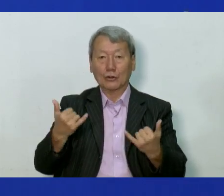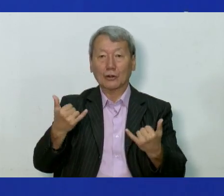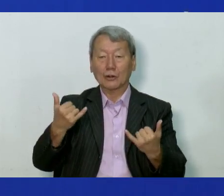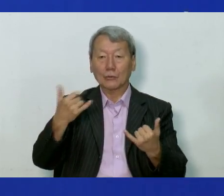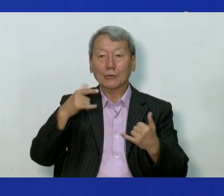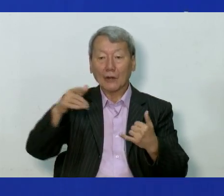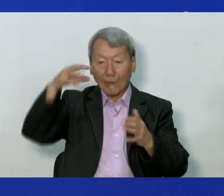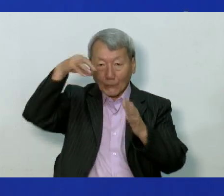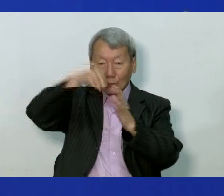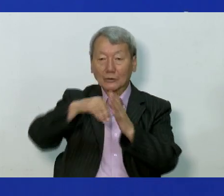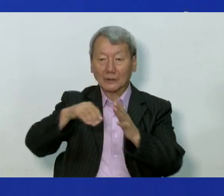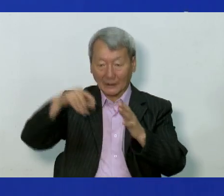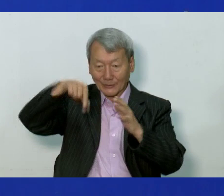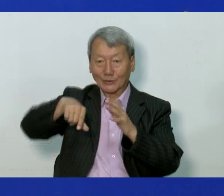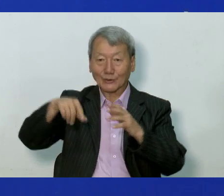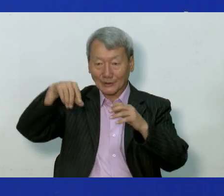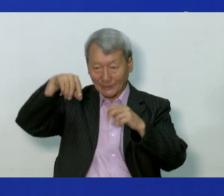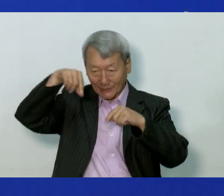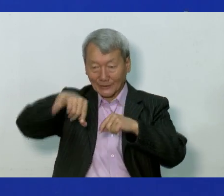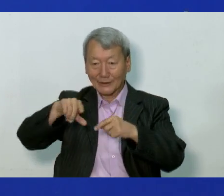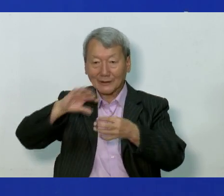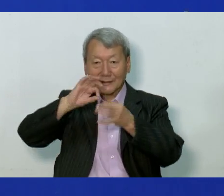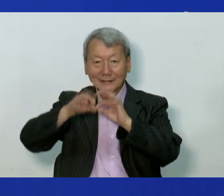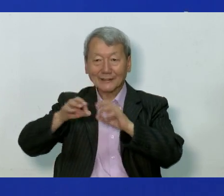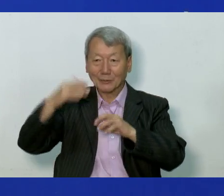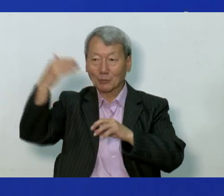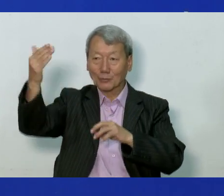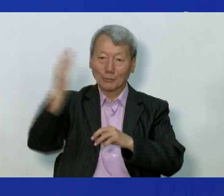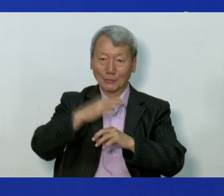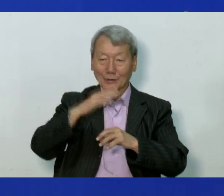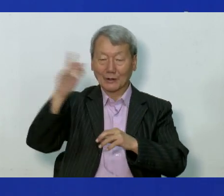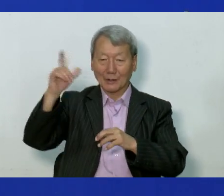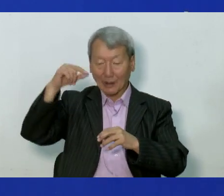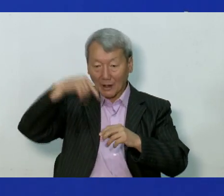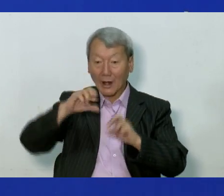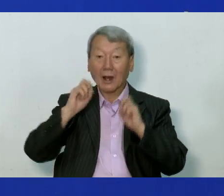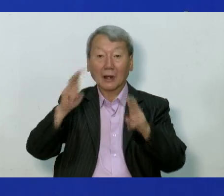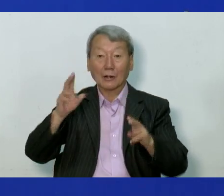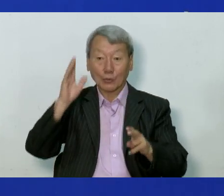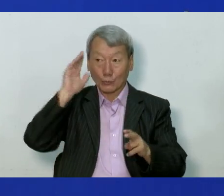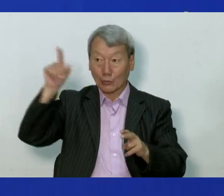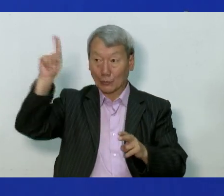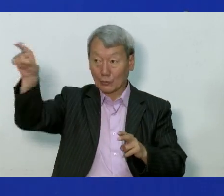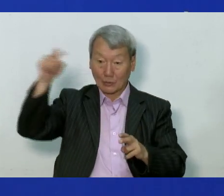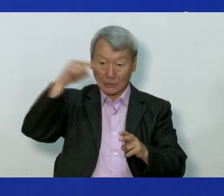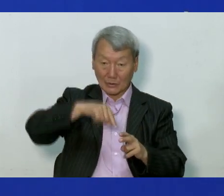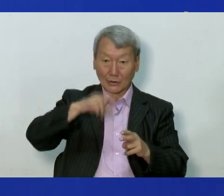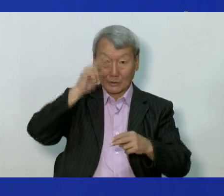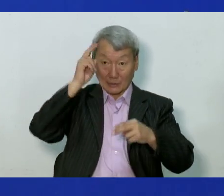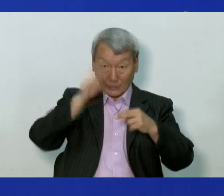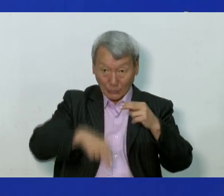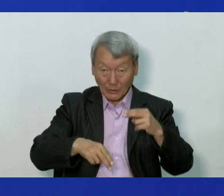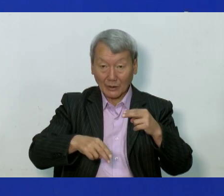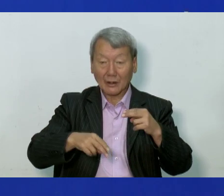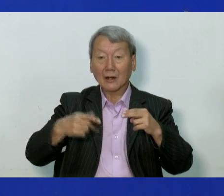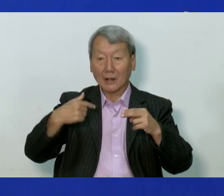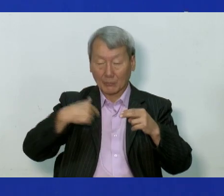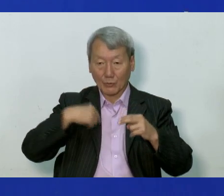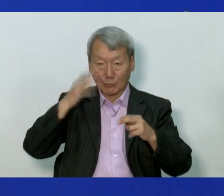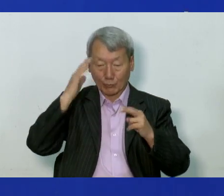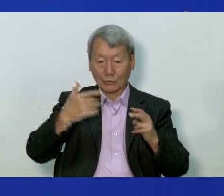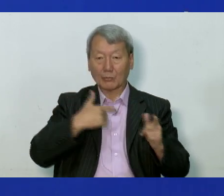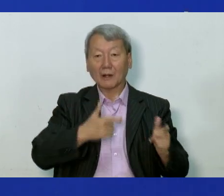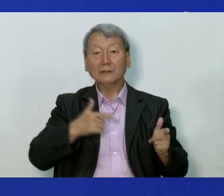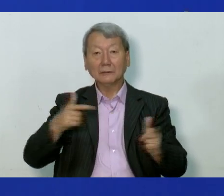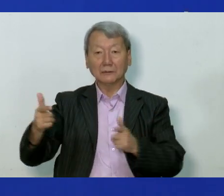идут внутренние процедуры в данных институтах. Как только завершатся внутренние процедуры, мы будем